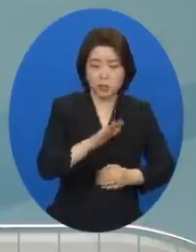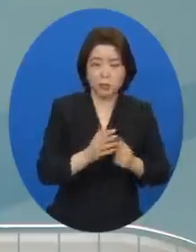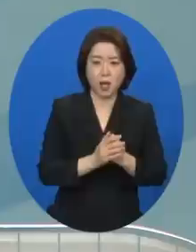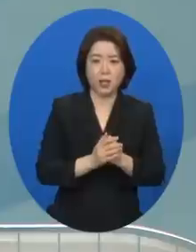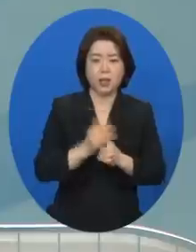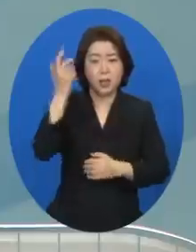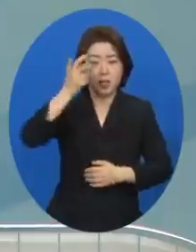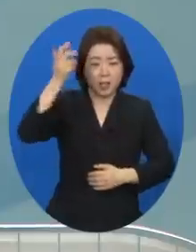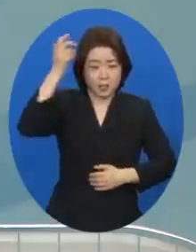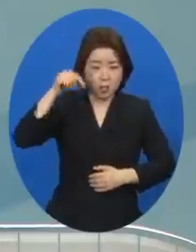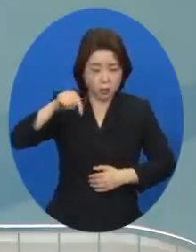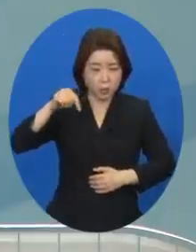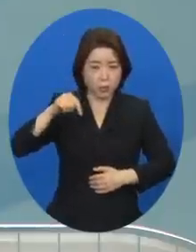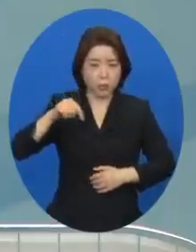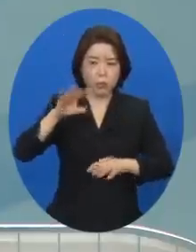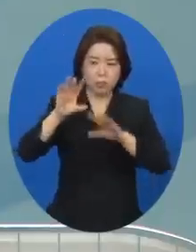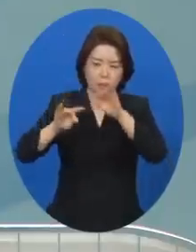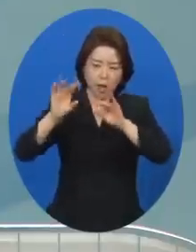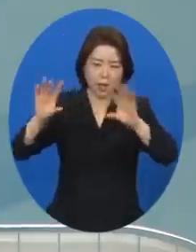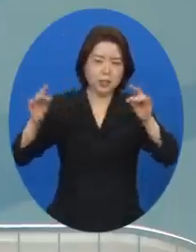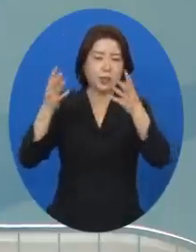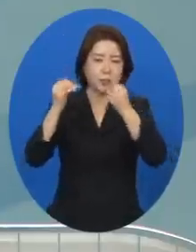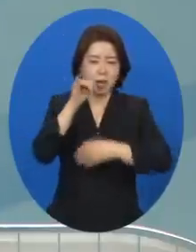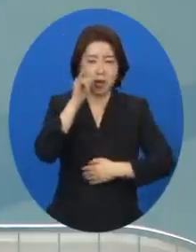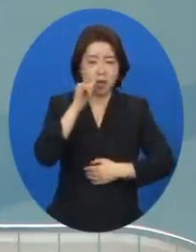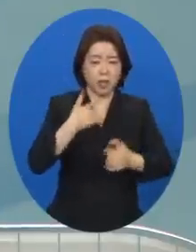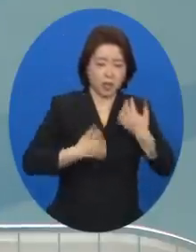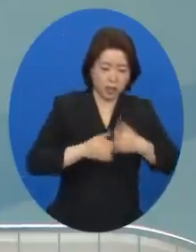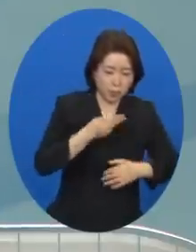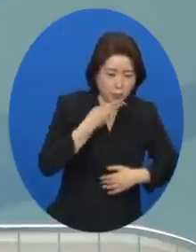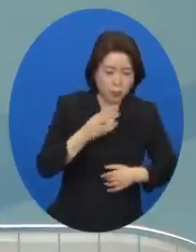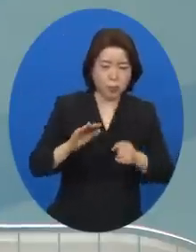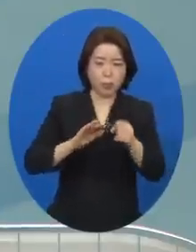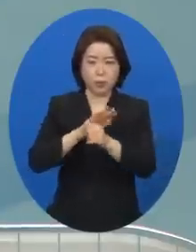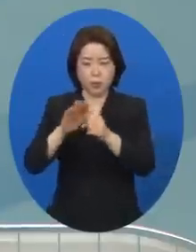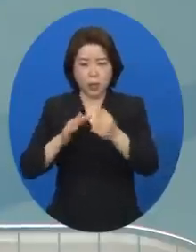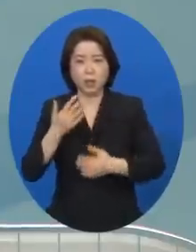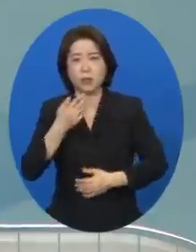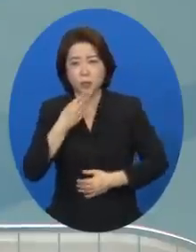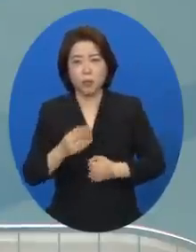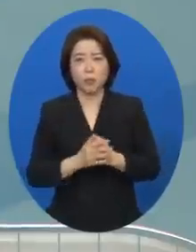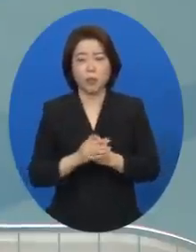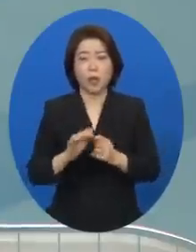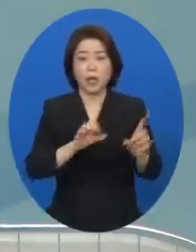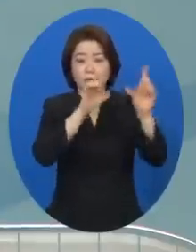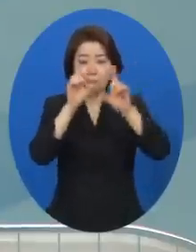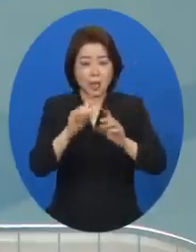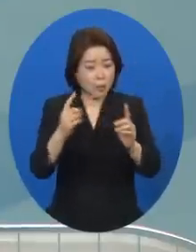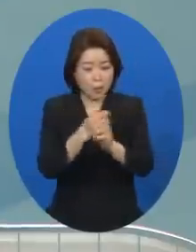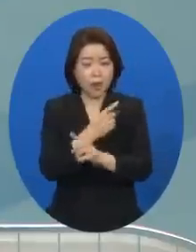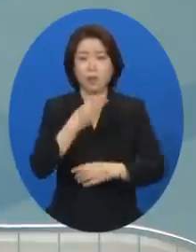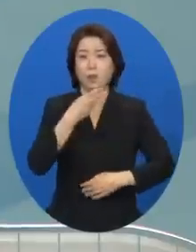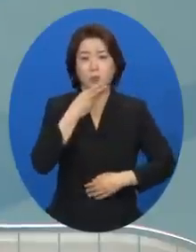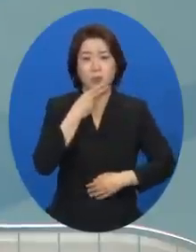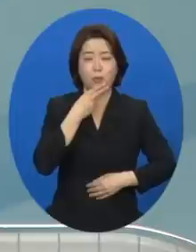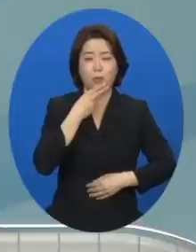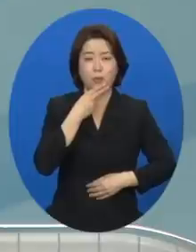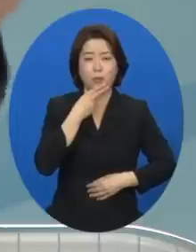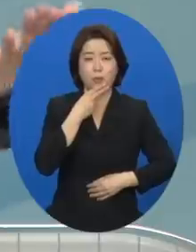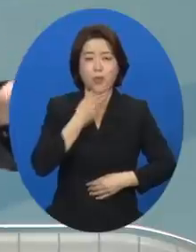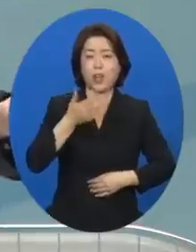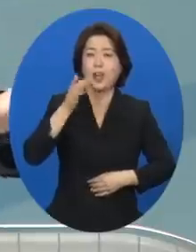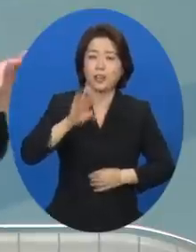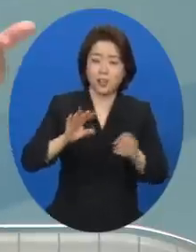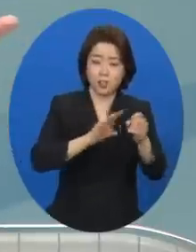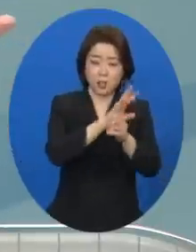많아요 기쁨도 없고 사랑도 안 되고 삶의 변화도 그런데